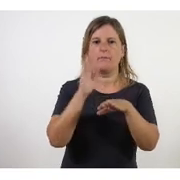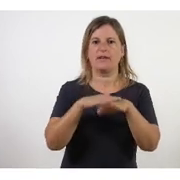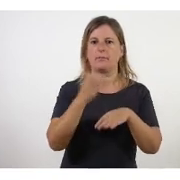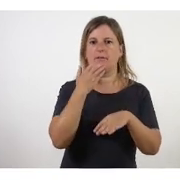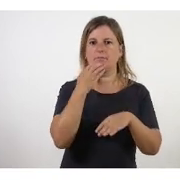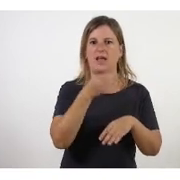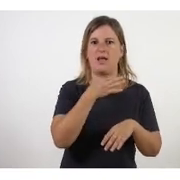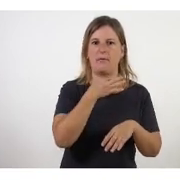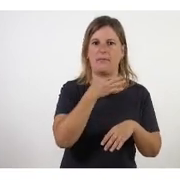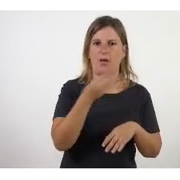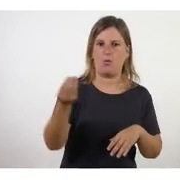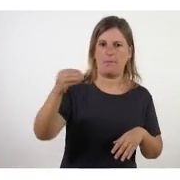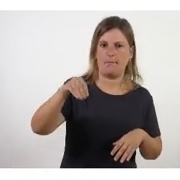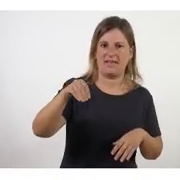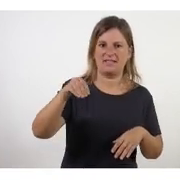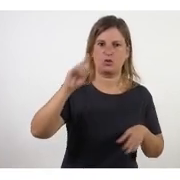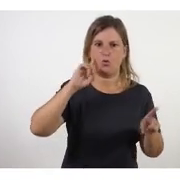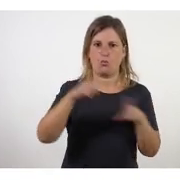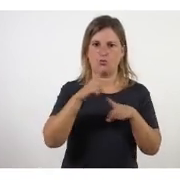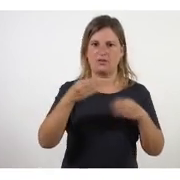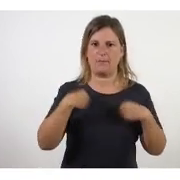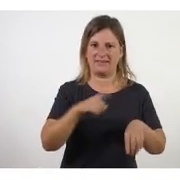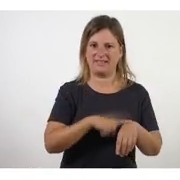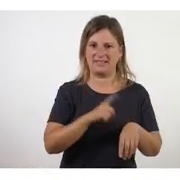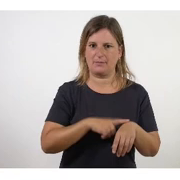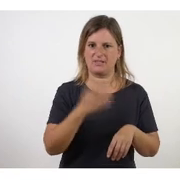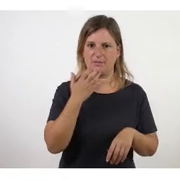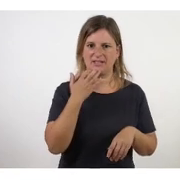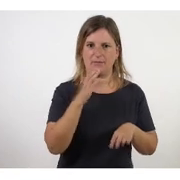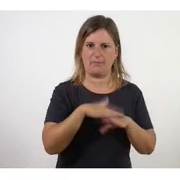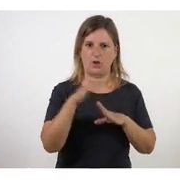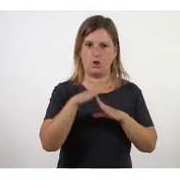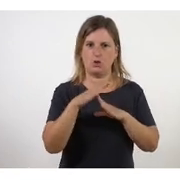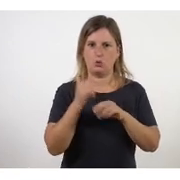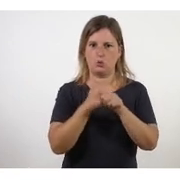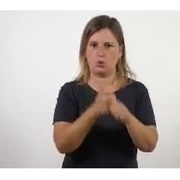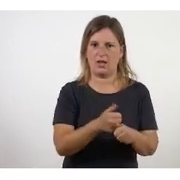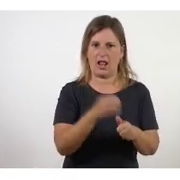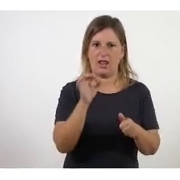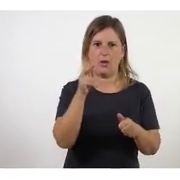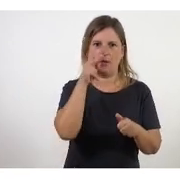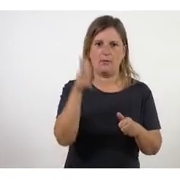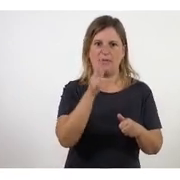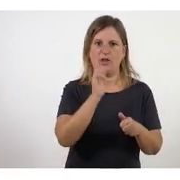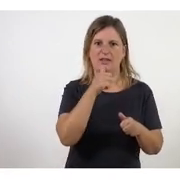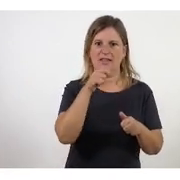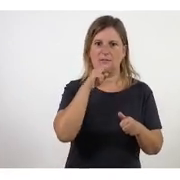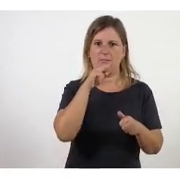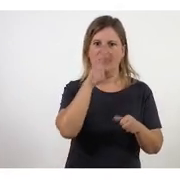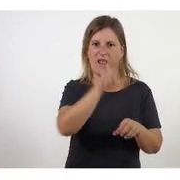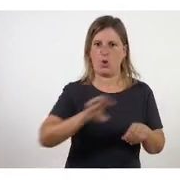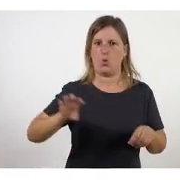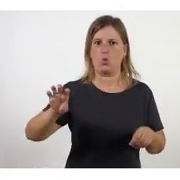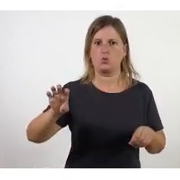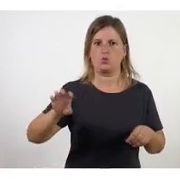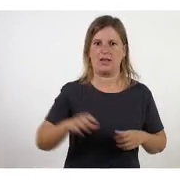veu en off, amb música alhora, per fer algun tutorial, no? I posar un petit vídeo de qui parla al costat del vídeo explicant el